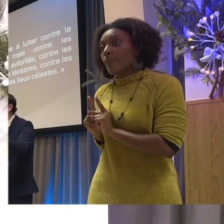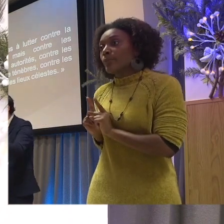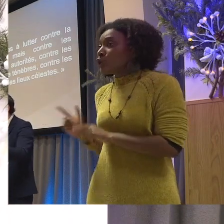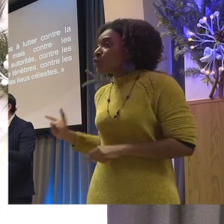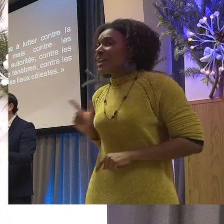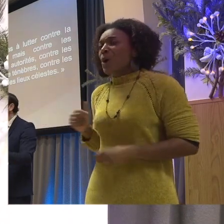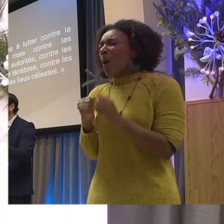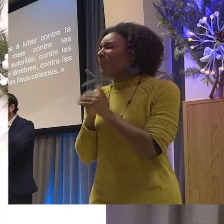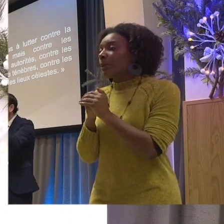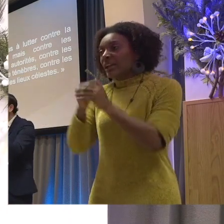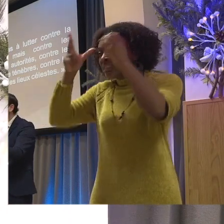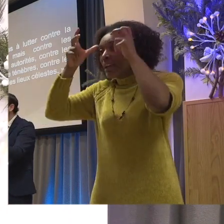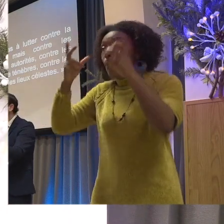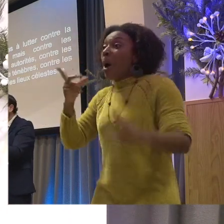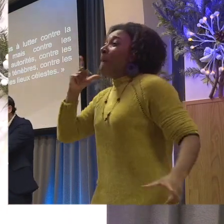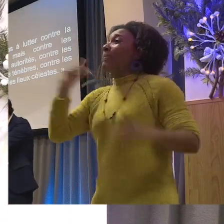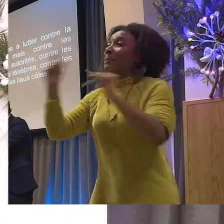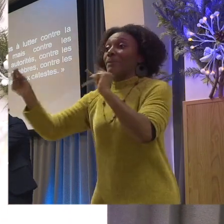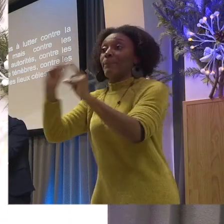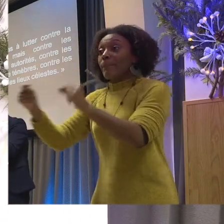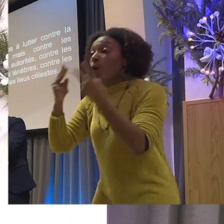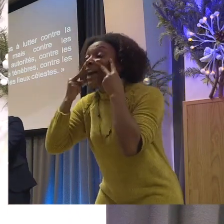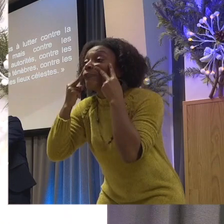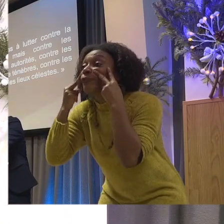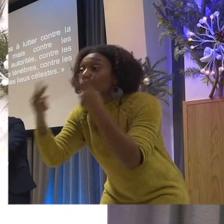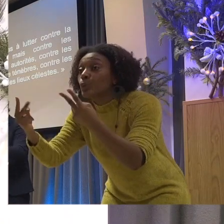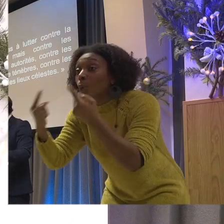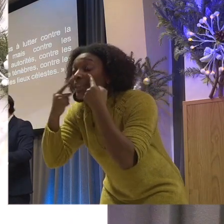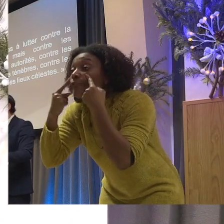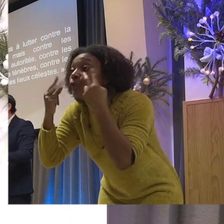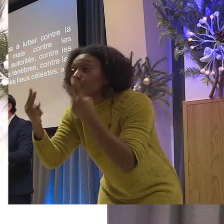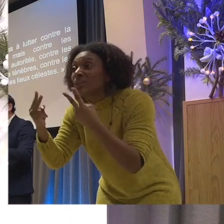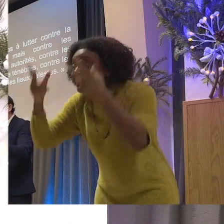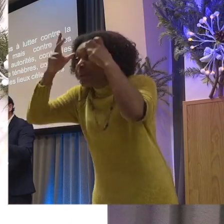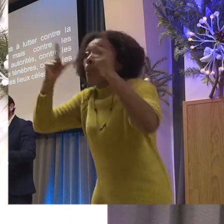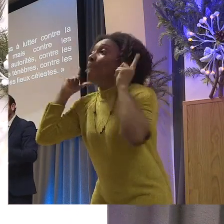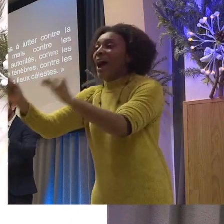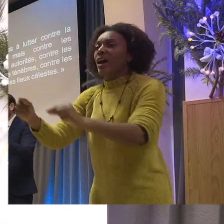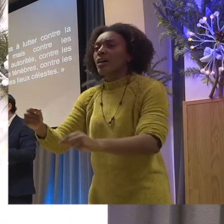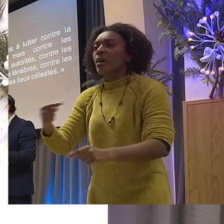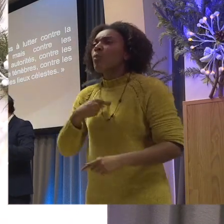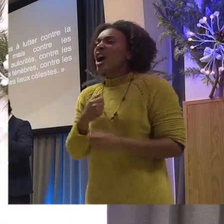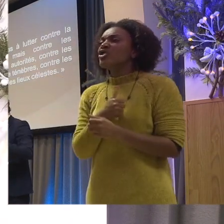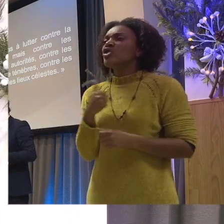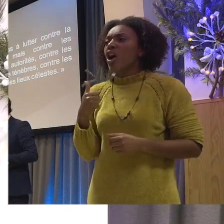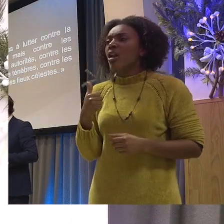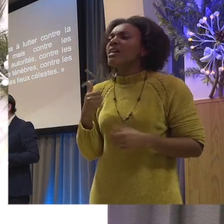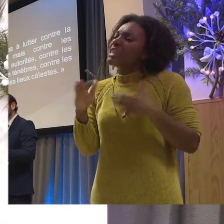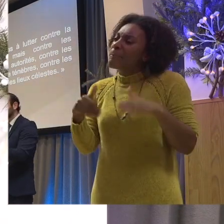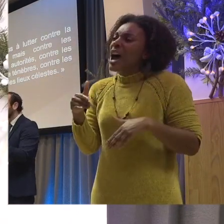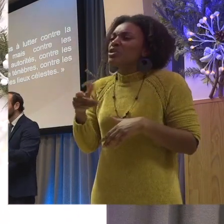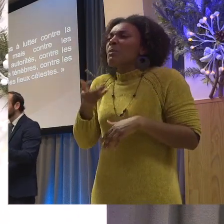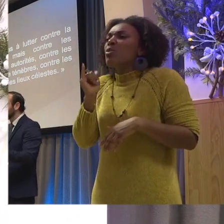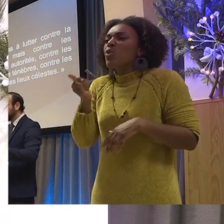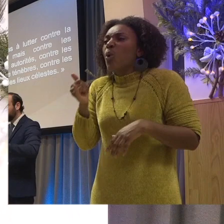priait ensemble. Ensemble, on était une puissance spirituelle. On l'a vu de nos yeux, devant nous, là. Quand je priais tout seul et quand ma femme priait tout seul, ok, ça marchait. Mais